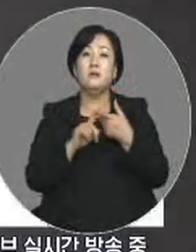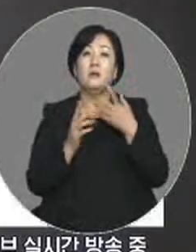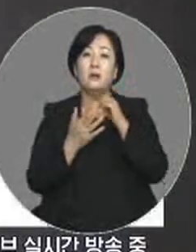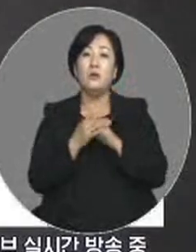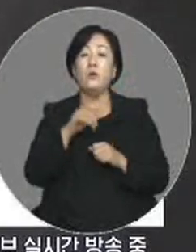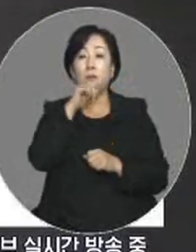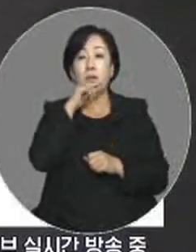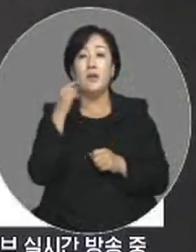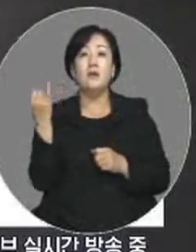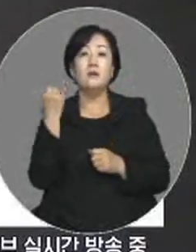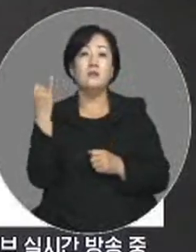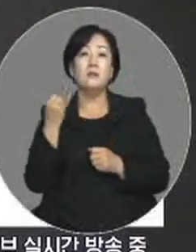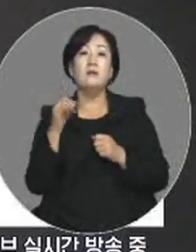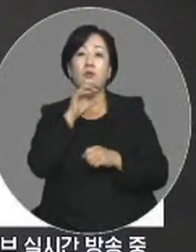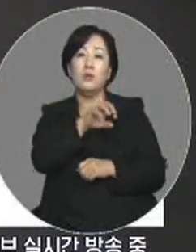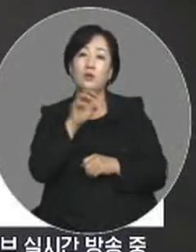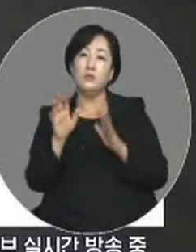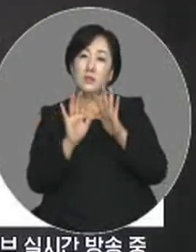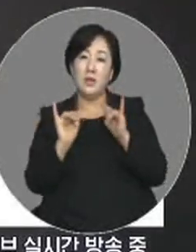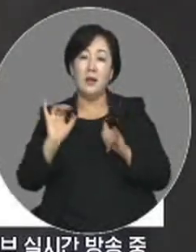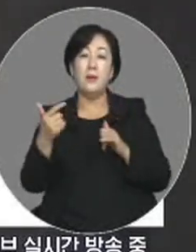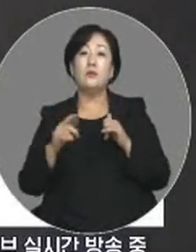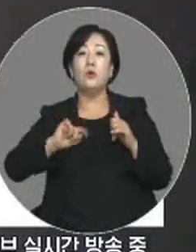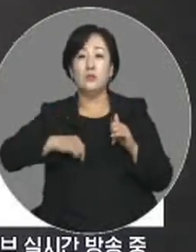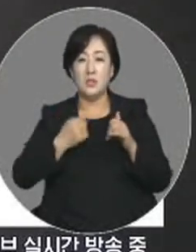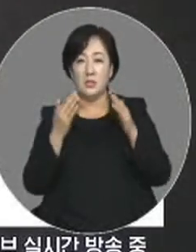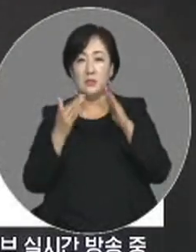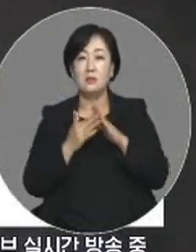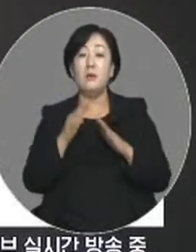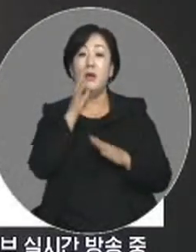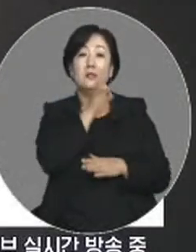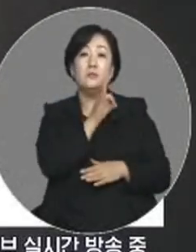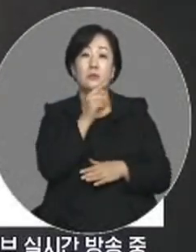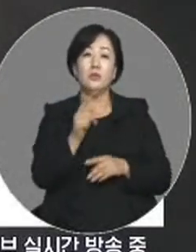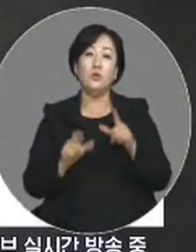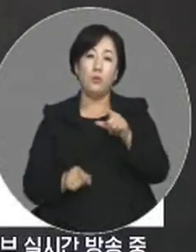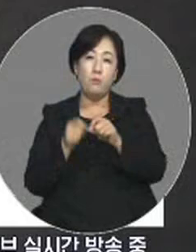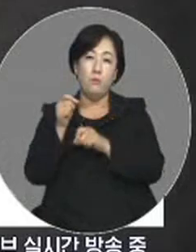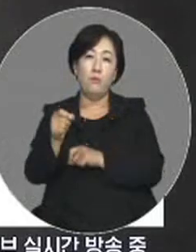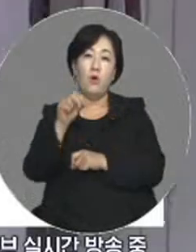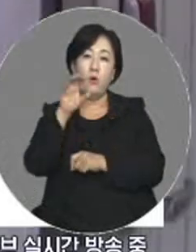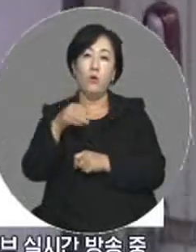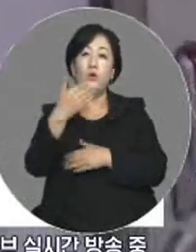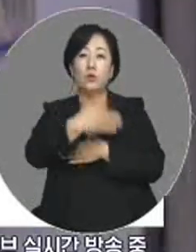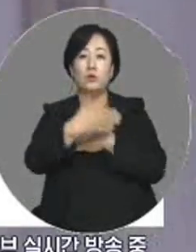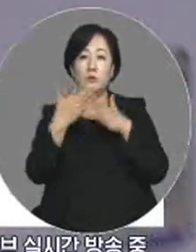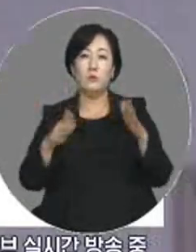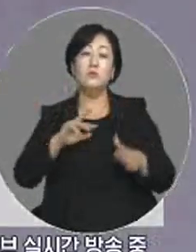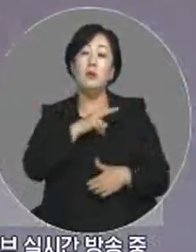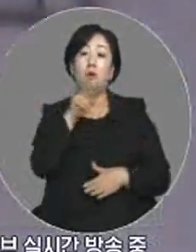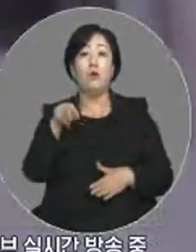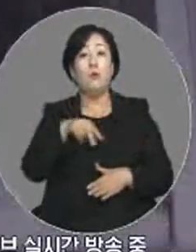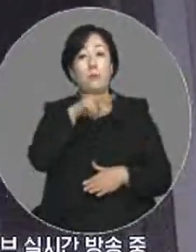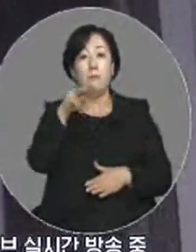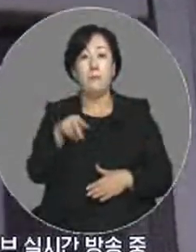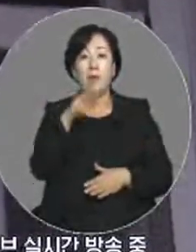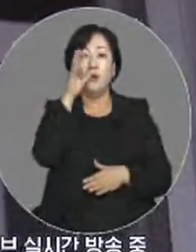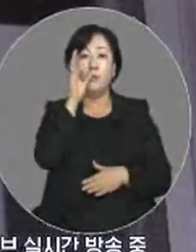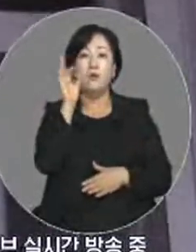피해 여성의 이웃 주민이 아니었으며 자신의 집에서 10km가량 떨어진 원룸촌을 배회한 것으로